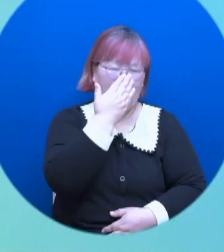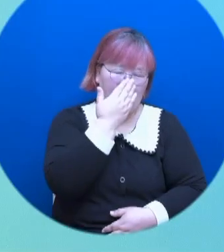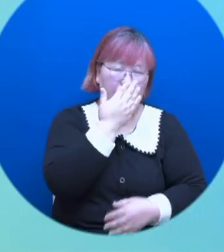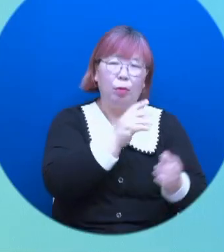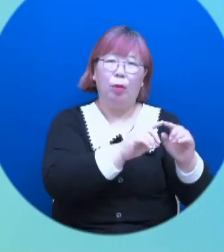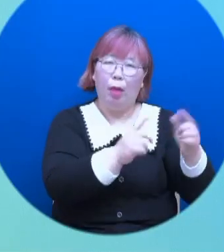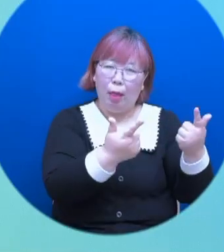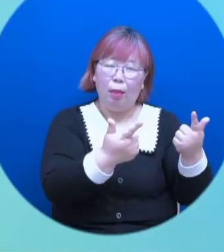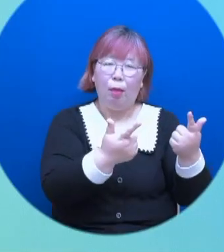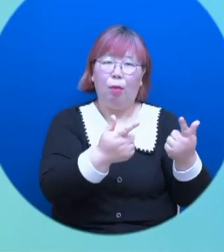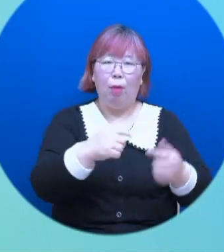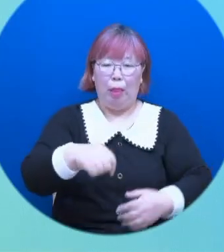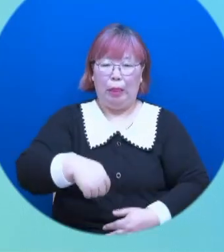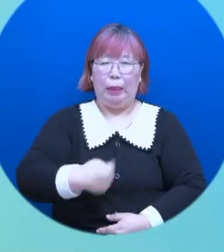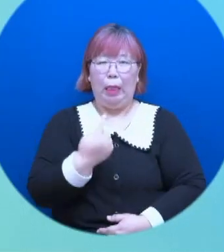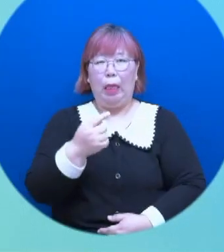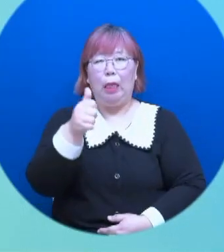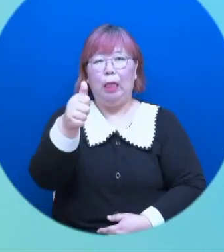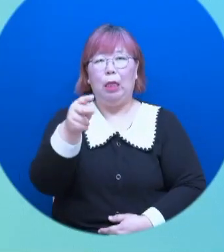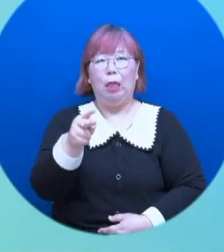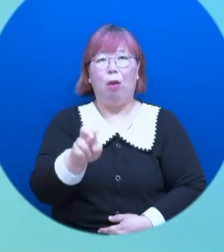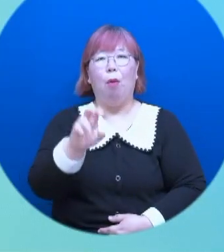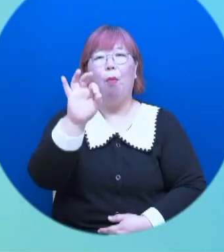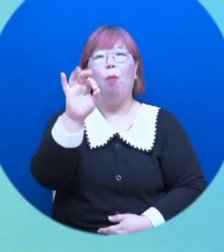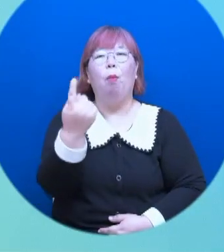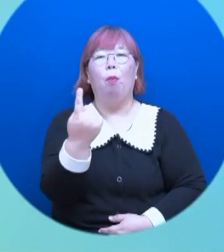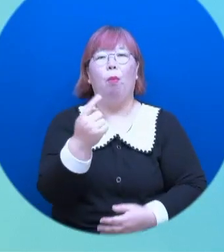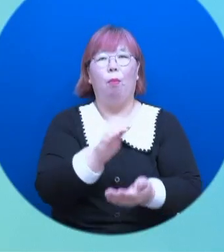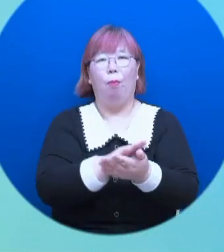아니라 자기 혐오예요.